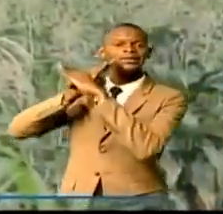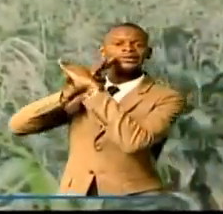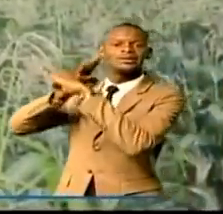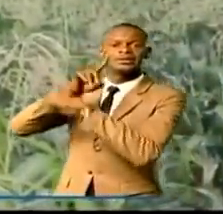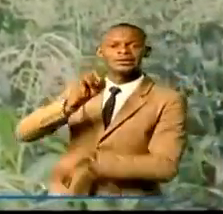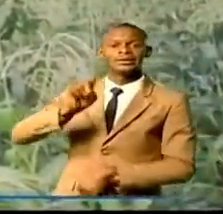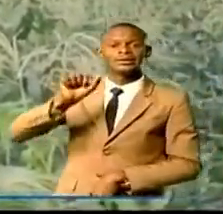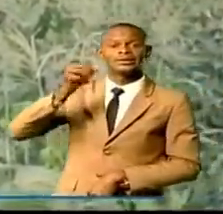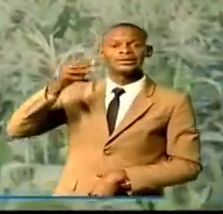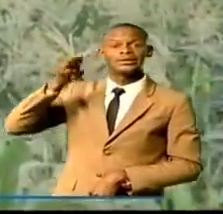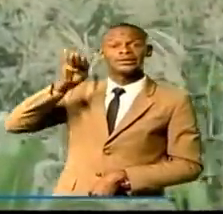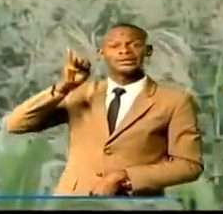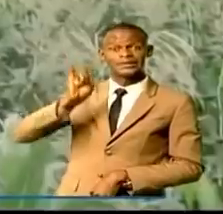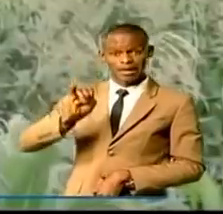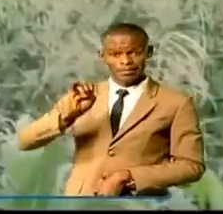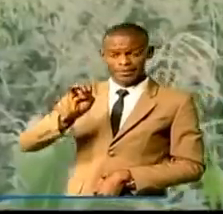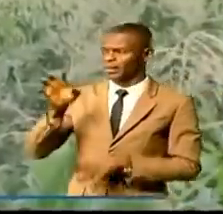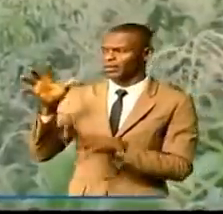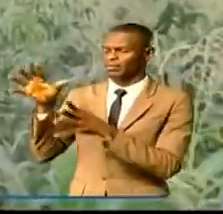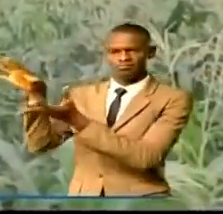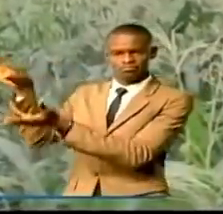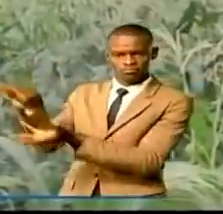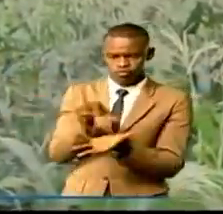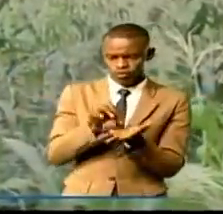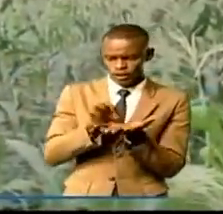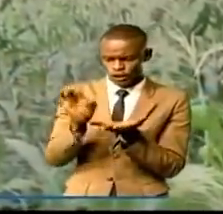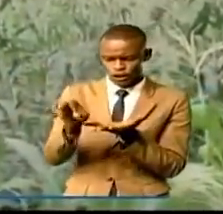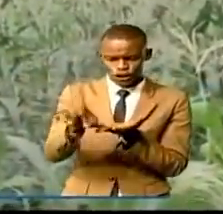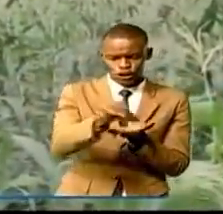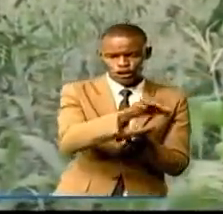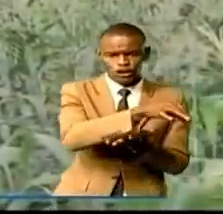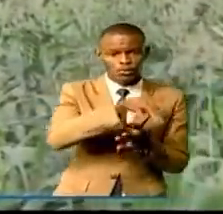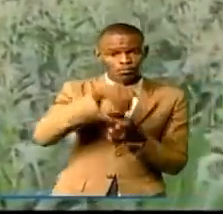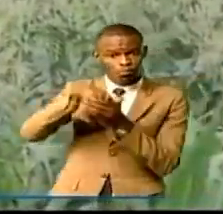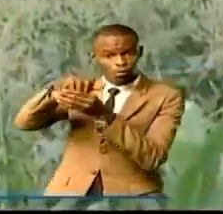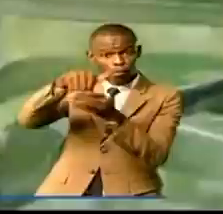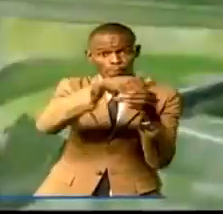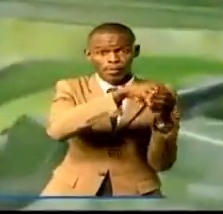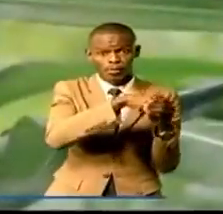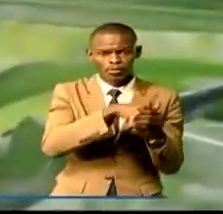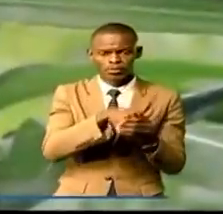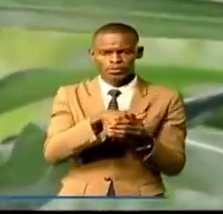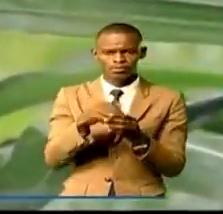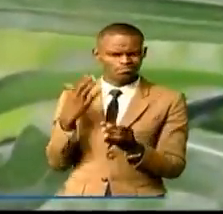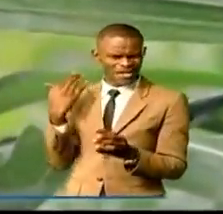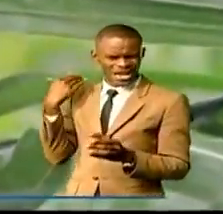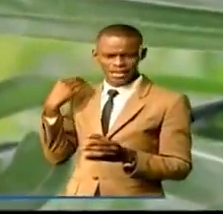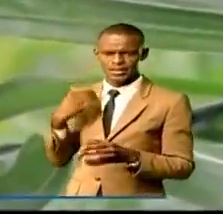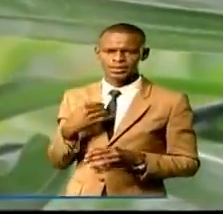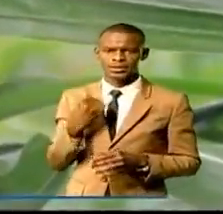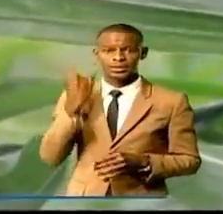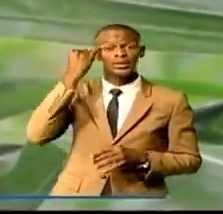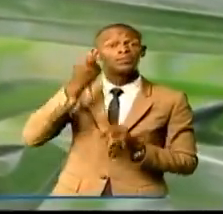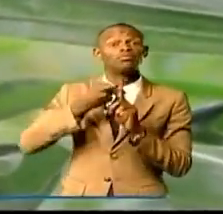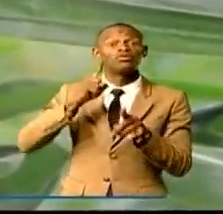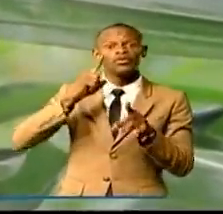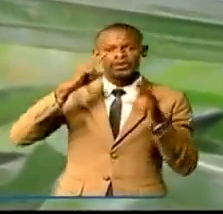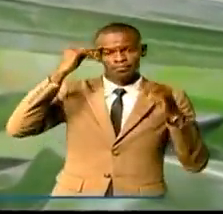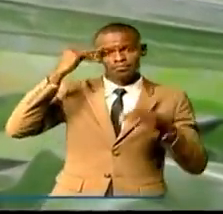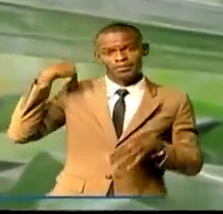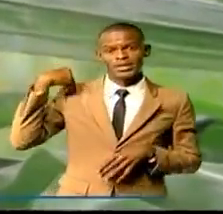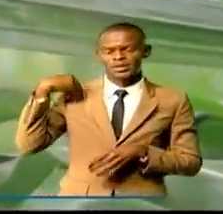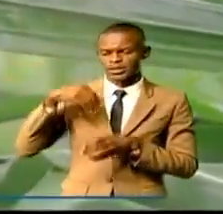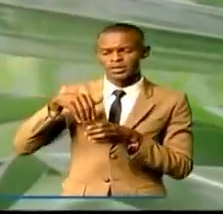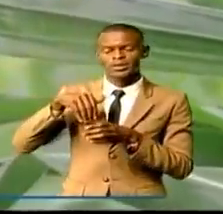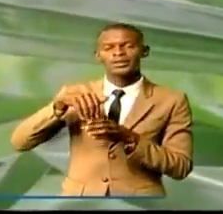Simba. L'initiative est du ministre de l'Agriculture, Mzinga Biyanze Désiré, lors de sa mission en Zambie, n'est